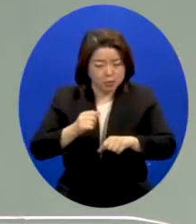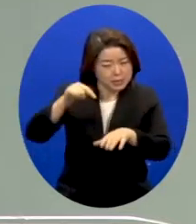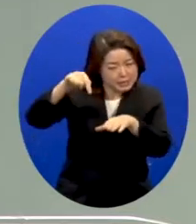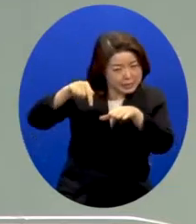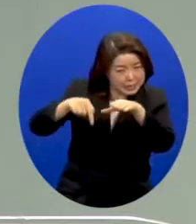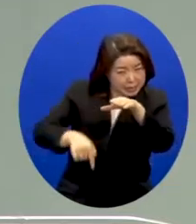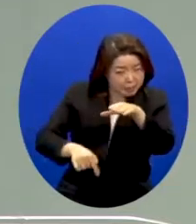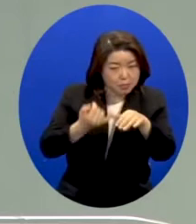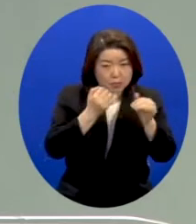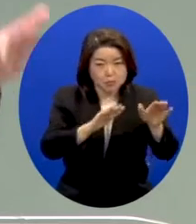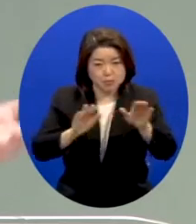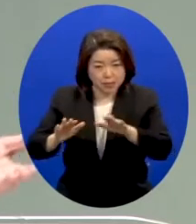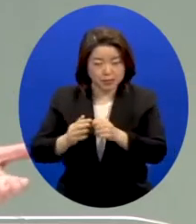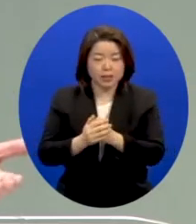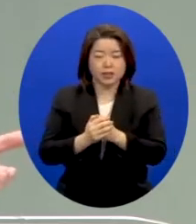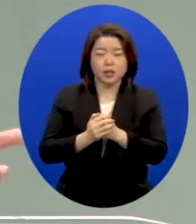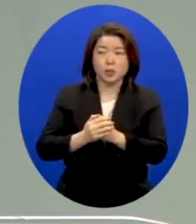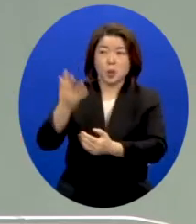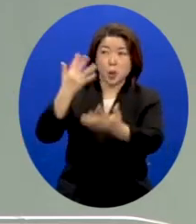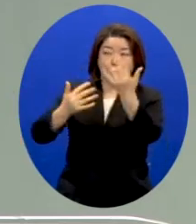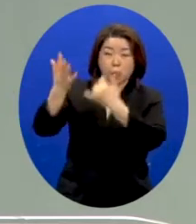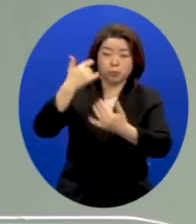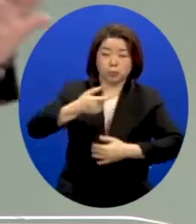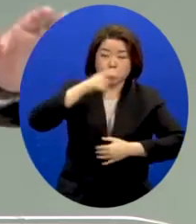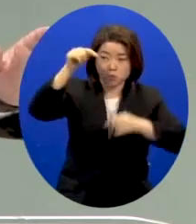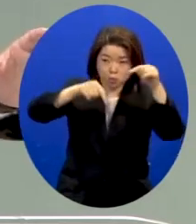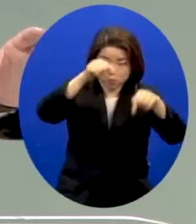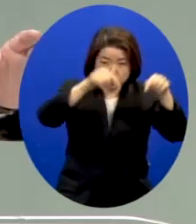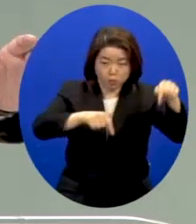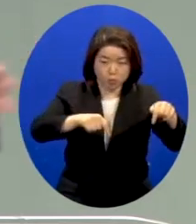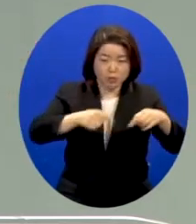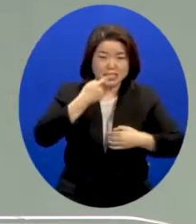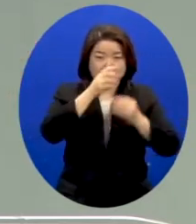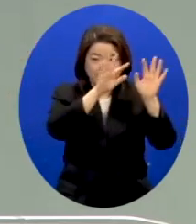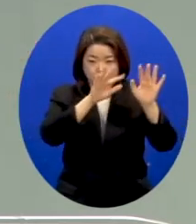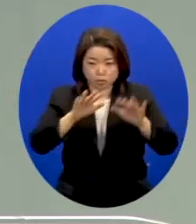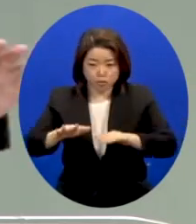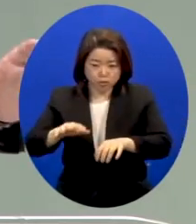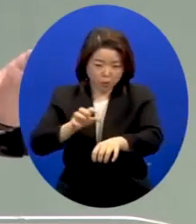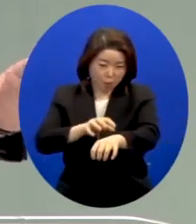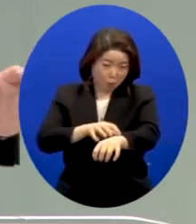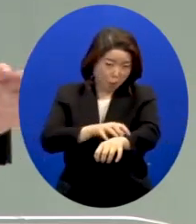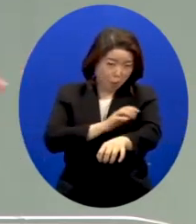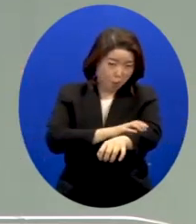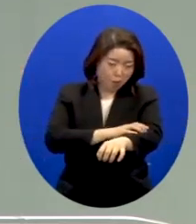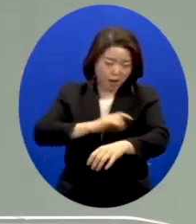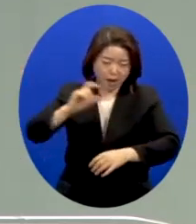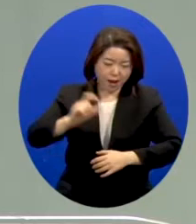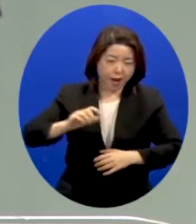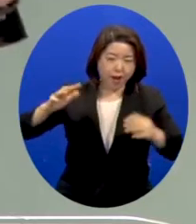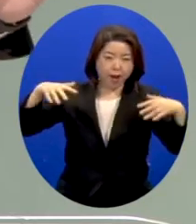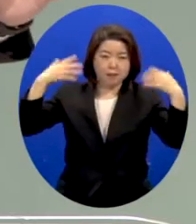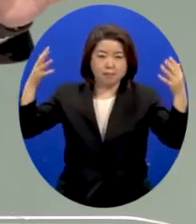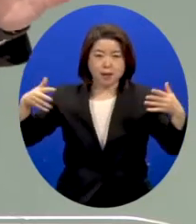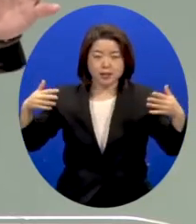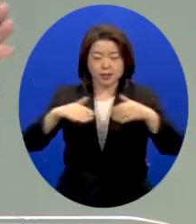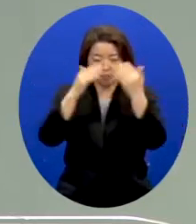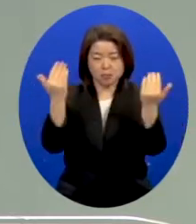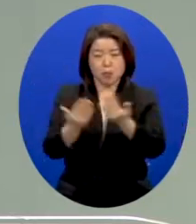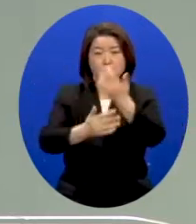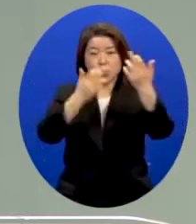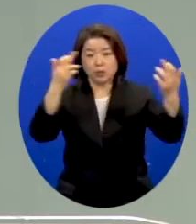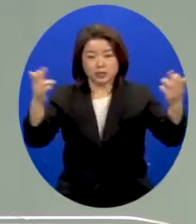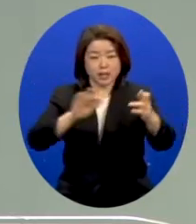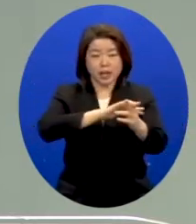2시면 불과 우바 눈과 설이 세찬 바람 모든 산과 언덕 뜰